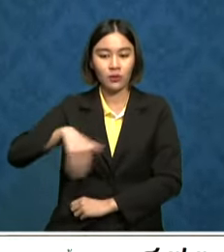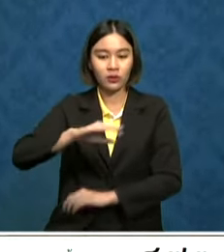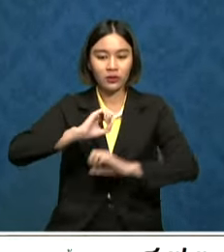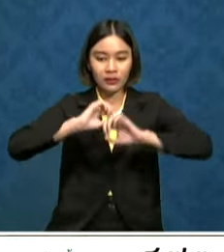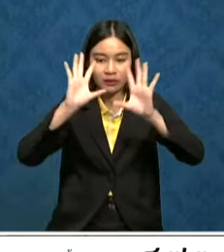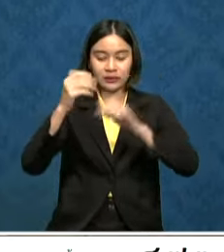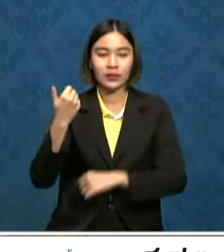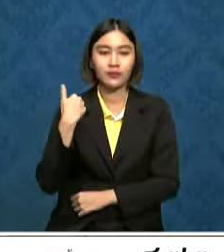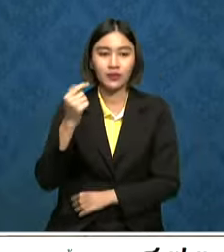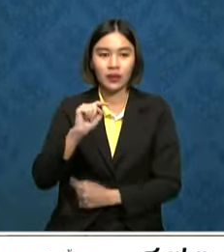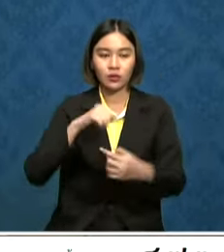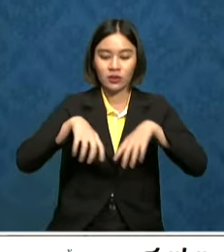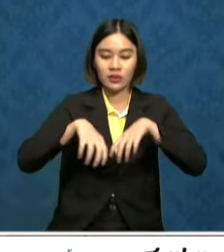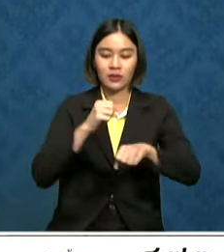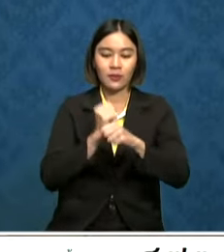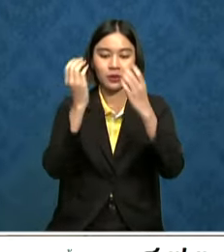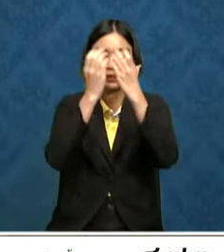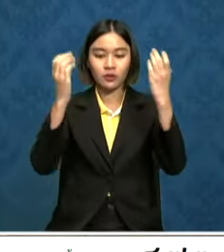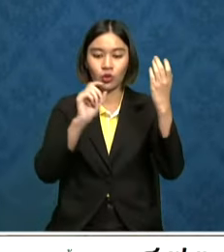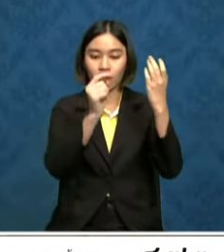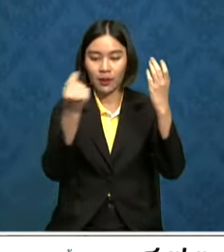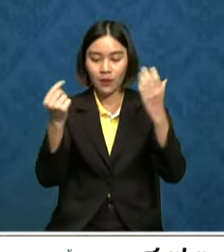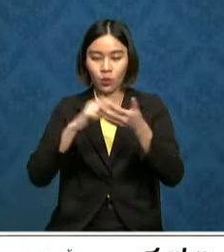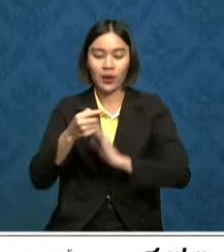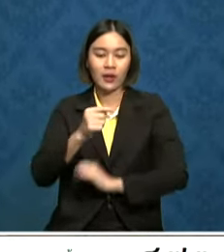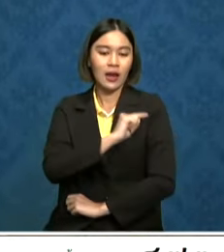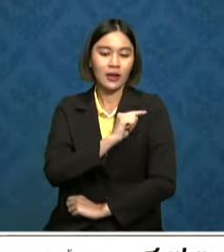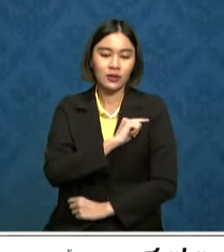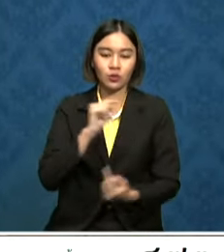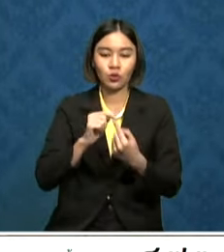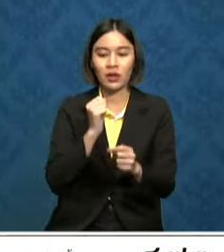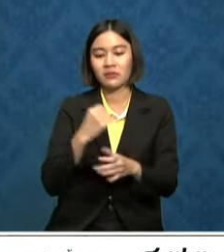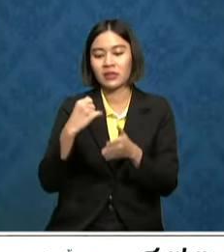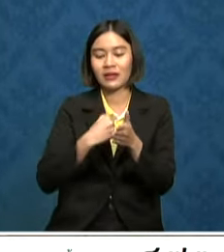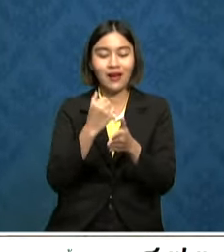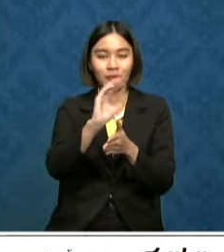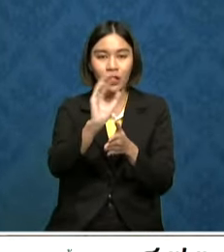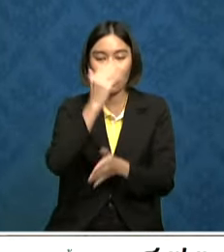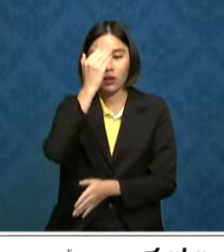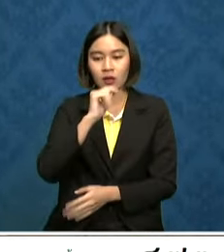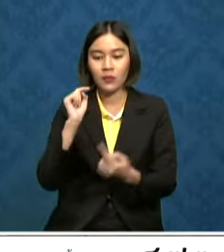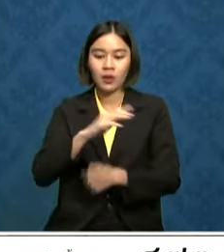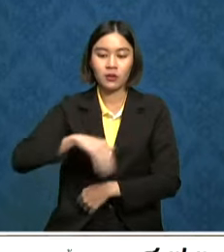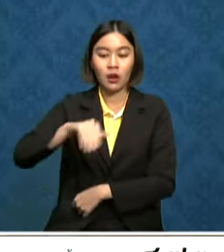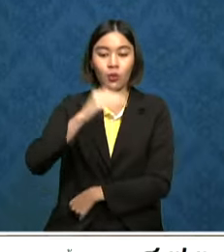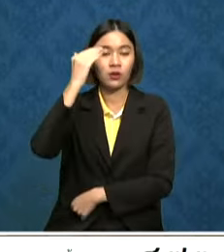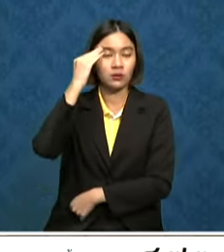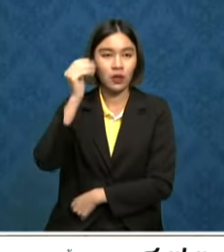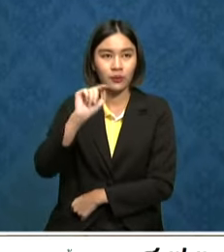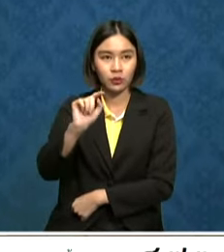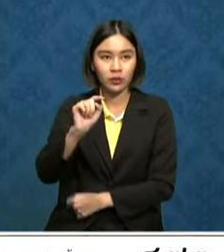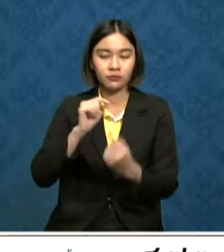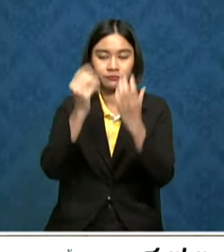ไหนแต่การจัดทำรัฐธรรมนูญฉบับใหม่ก็ไม่ใช่ภารกิจที่จะสามารถทำได้โดยง่ายค่ะเพราะอย่างที่ทุกท่านทราบกันดีว่า